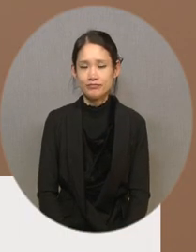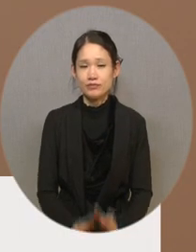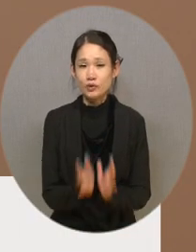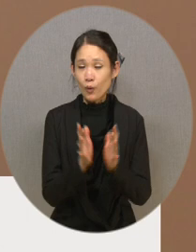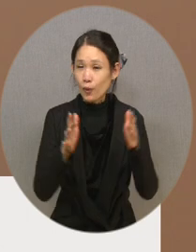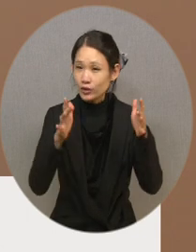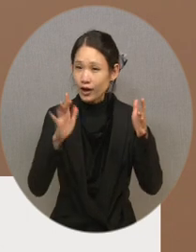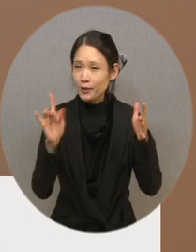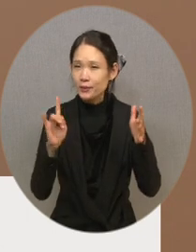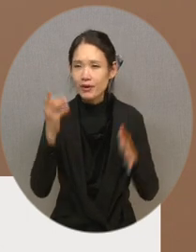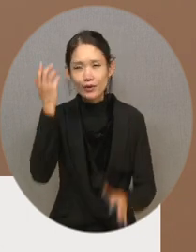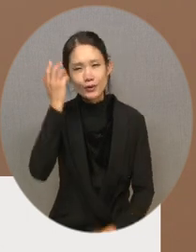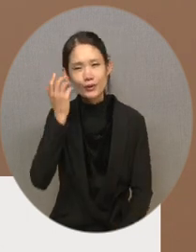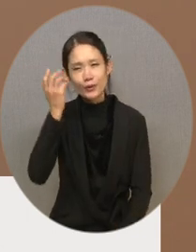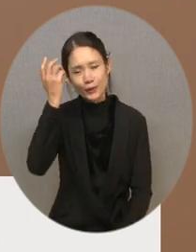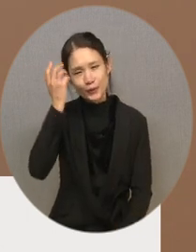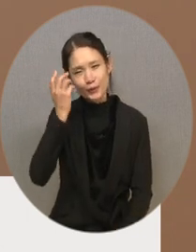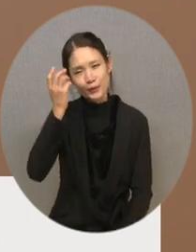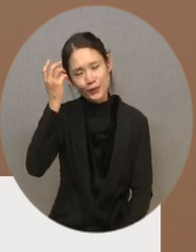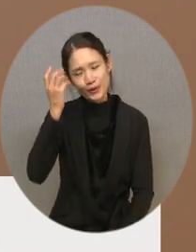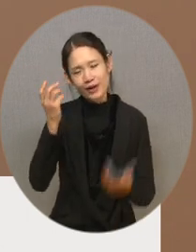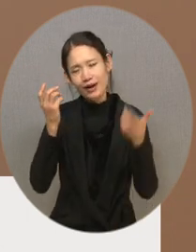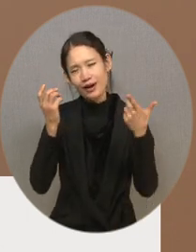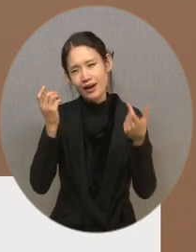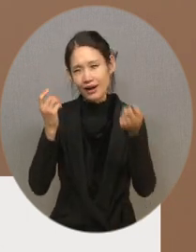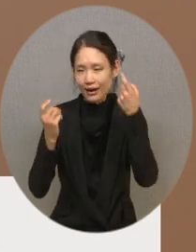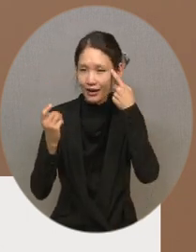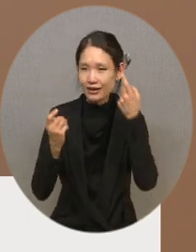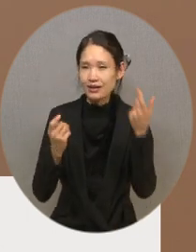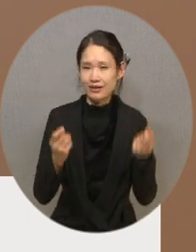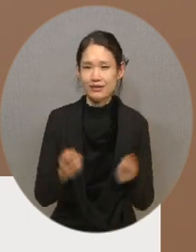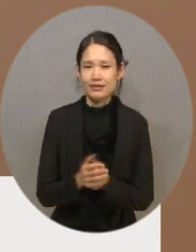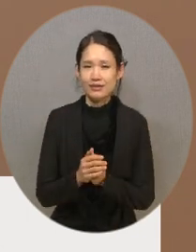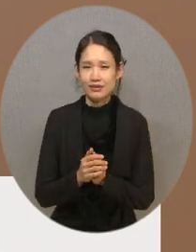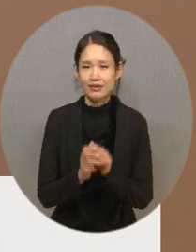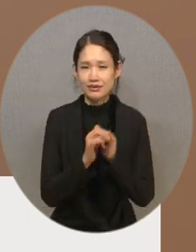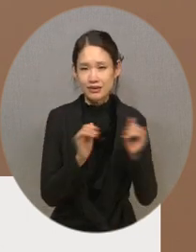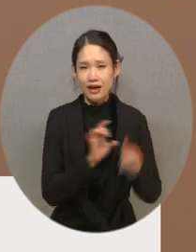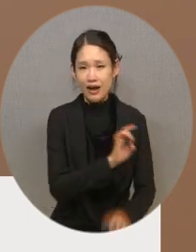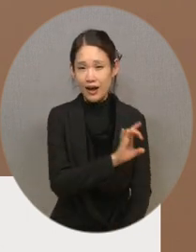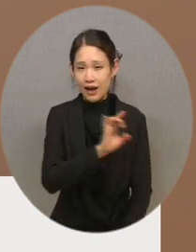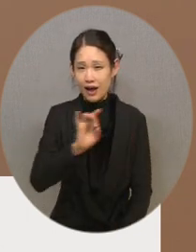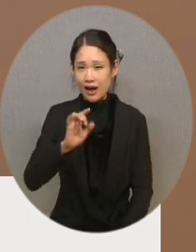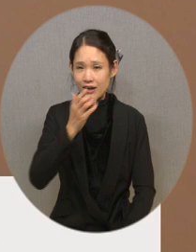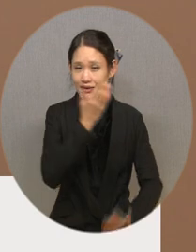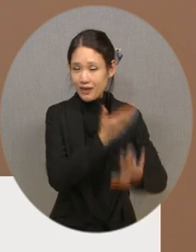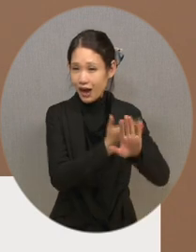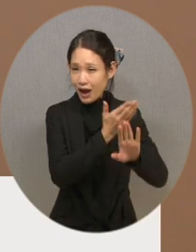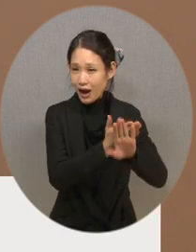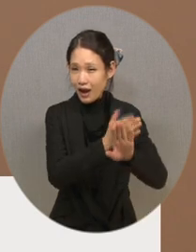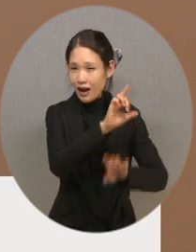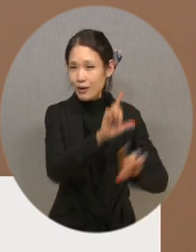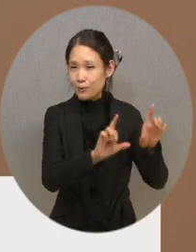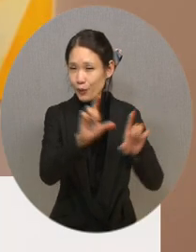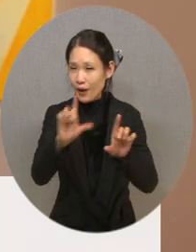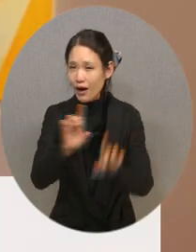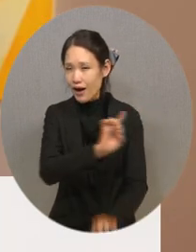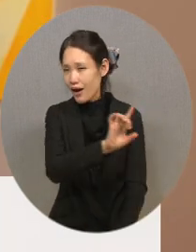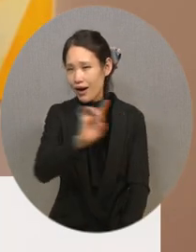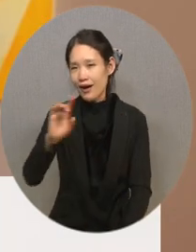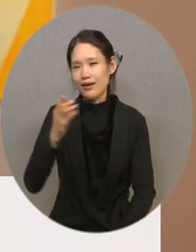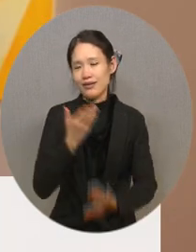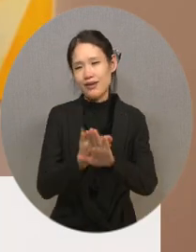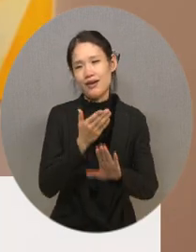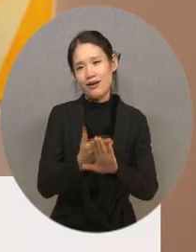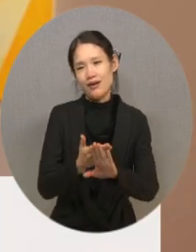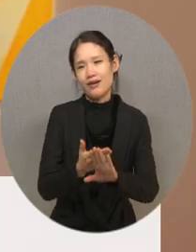도자기는 한 영혼 같다고 생각하거든요. 그래서 인간이 각각 제마다 다른 모양을 하고 있듯이